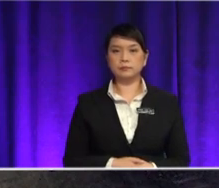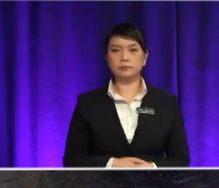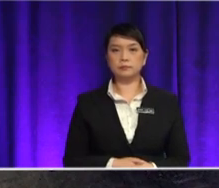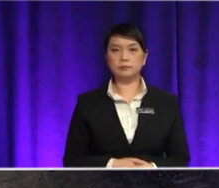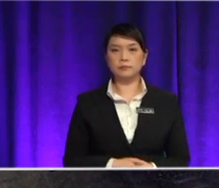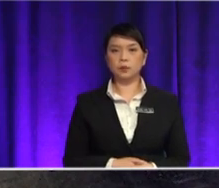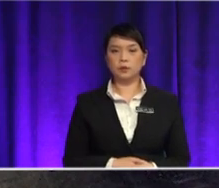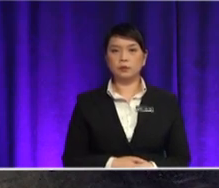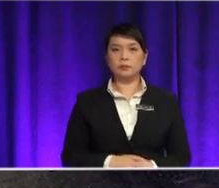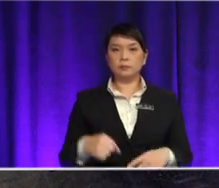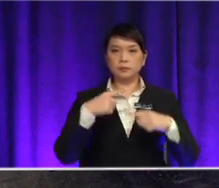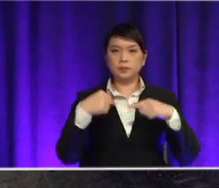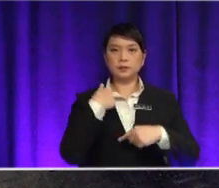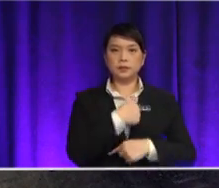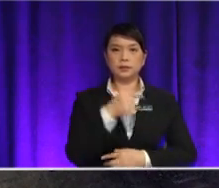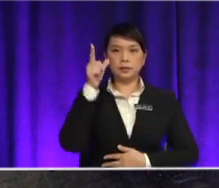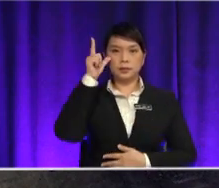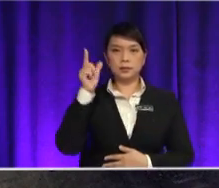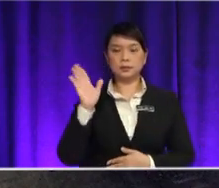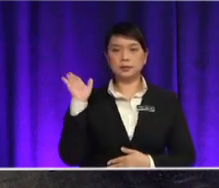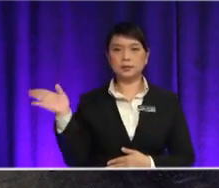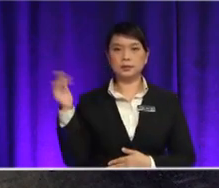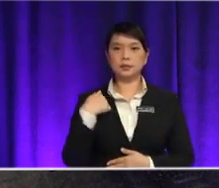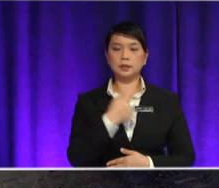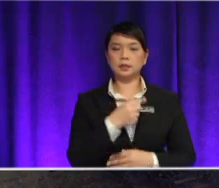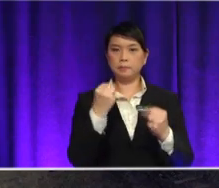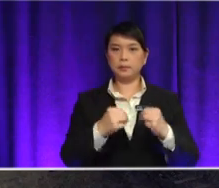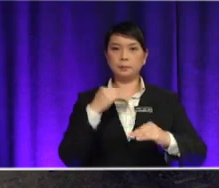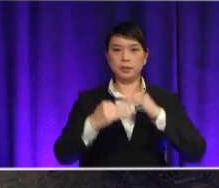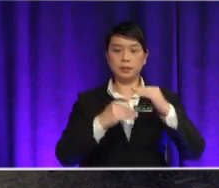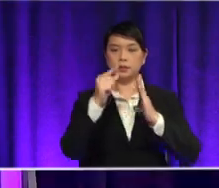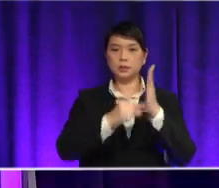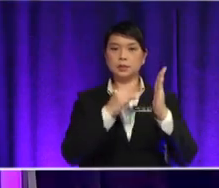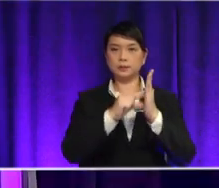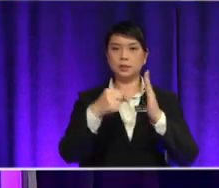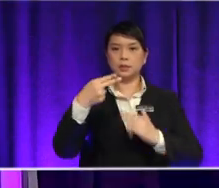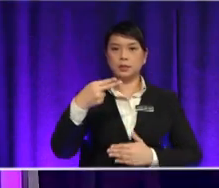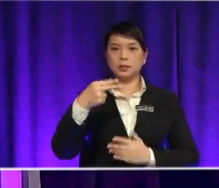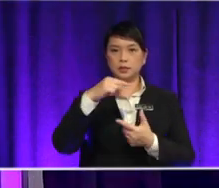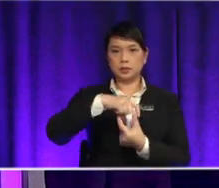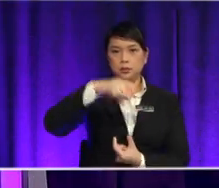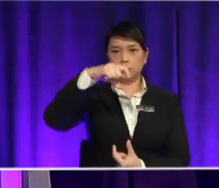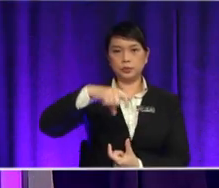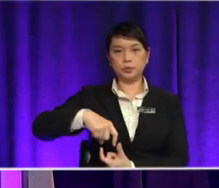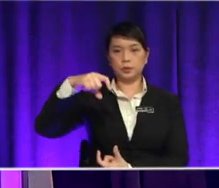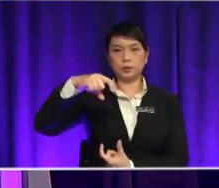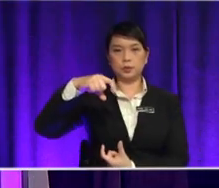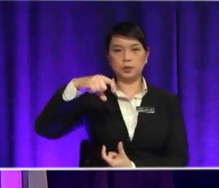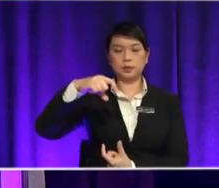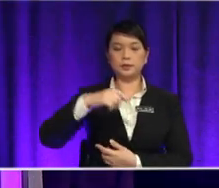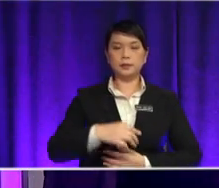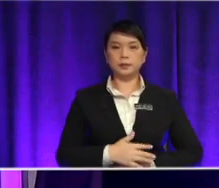Jadi, bila kita lihat di sini, kita nak membina graf histogram. Kita tahu graf histogram berpalang dan